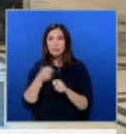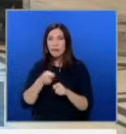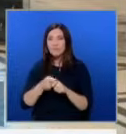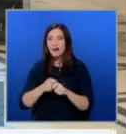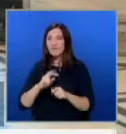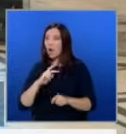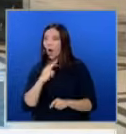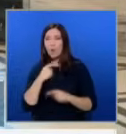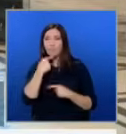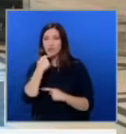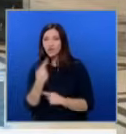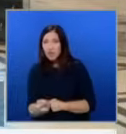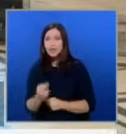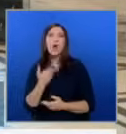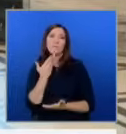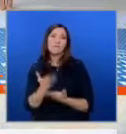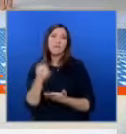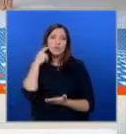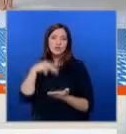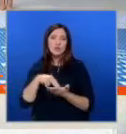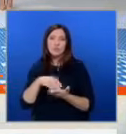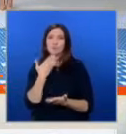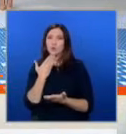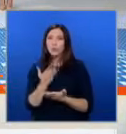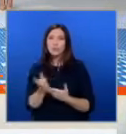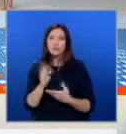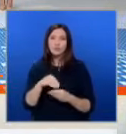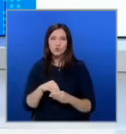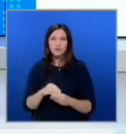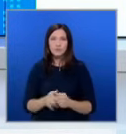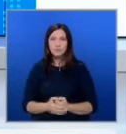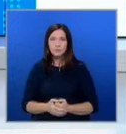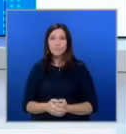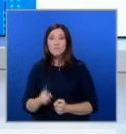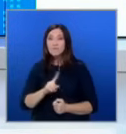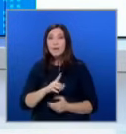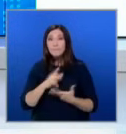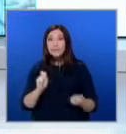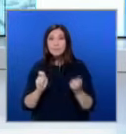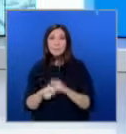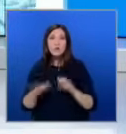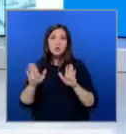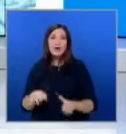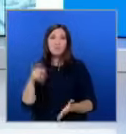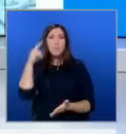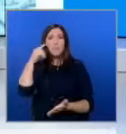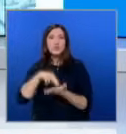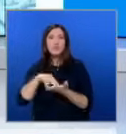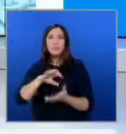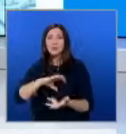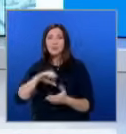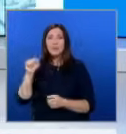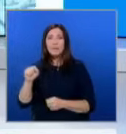направи обращение и обяви позицията си. Вера, благодаря за включването. Непроменени остават позициите на